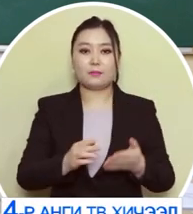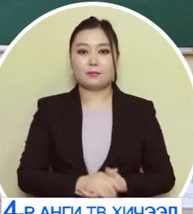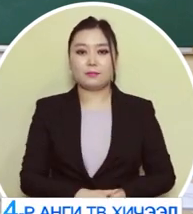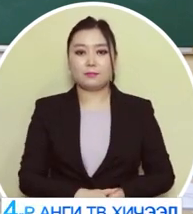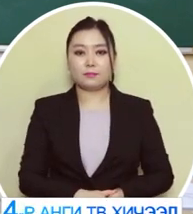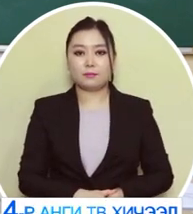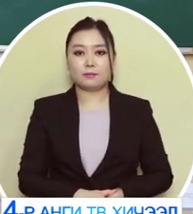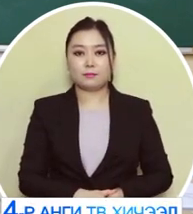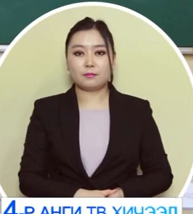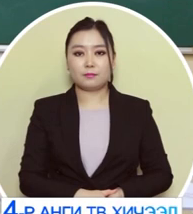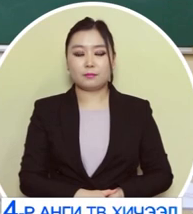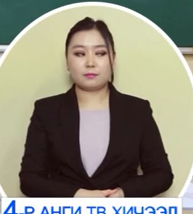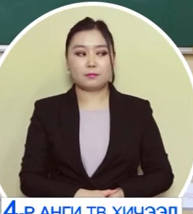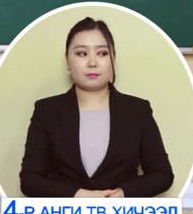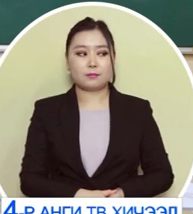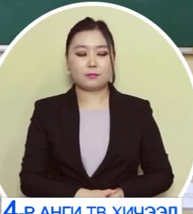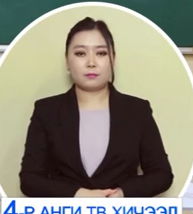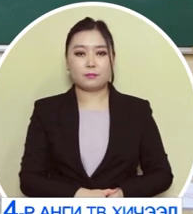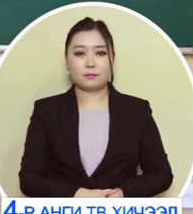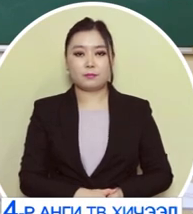Мұны қалай белгілейміз?